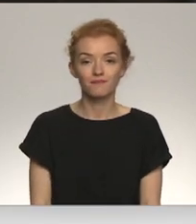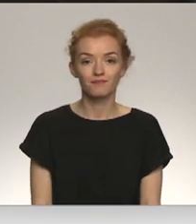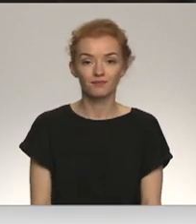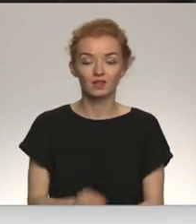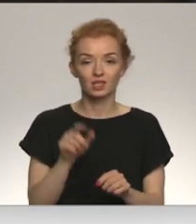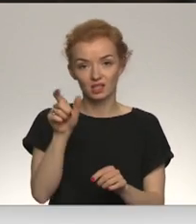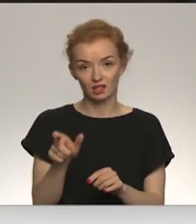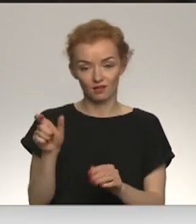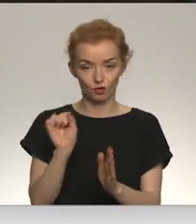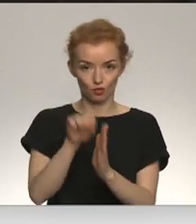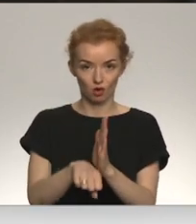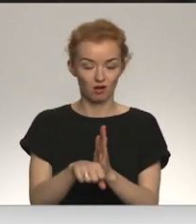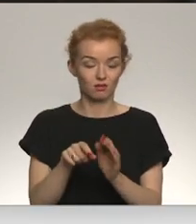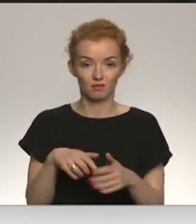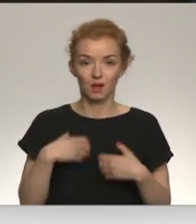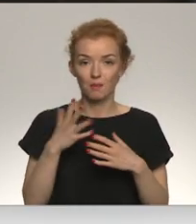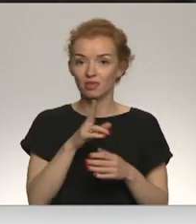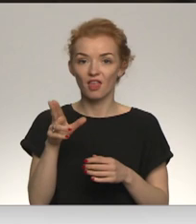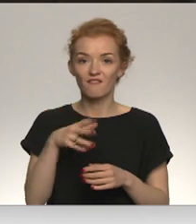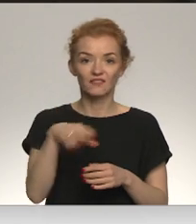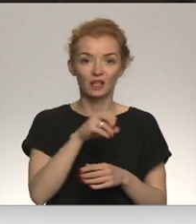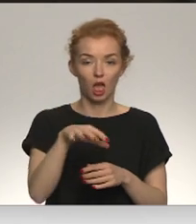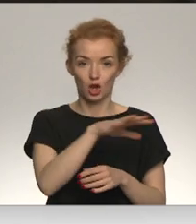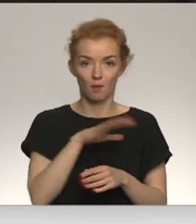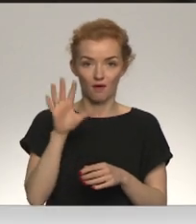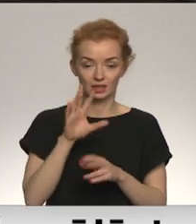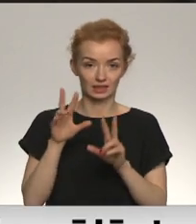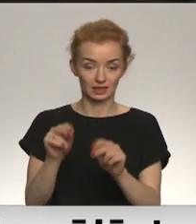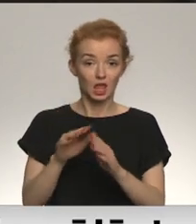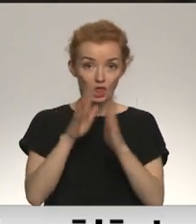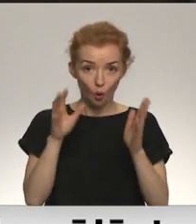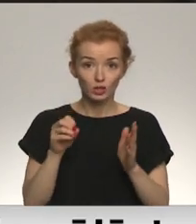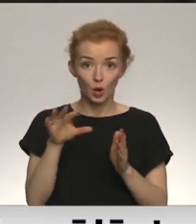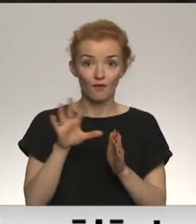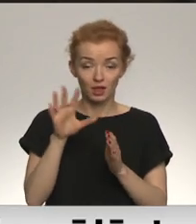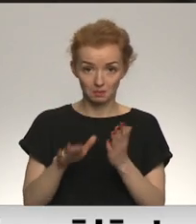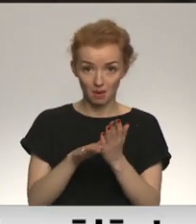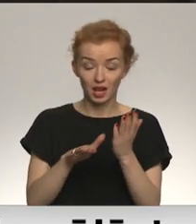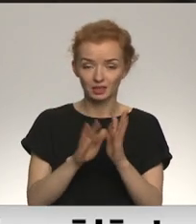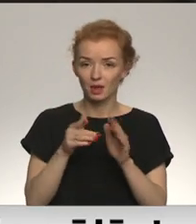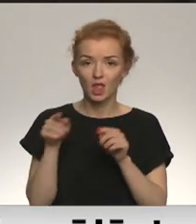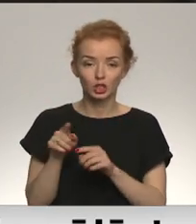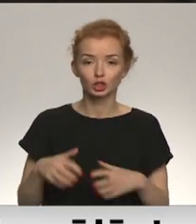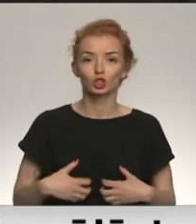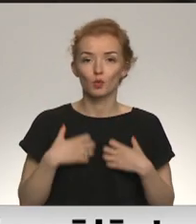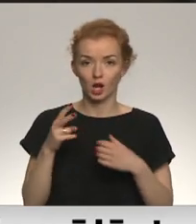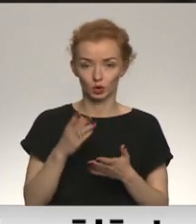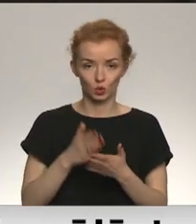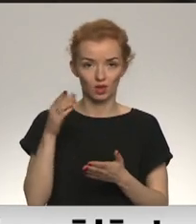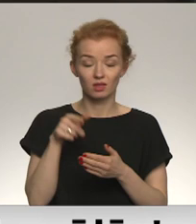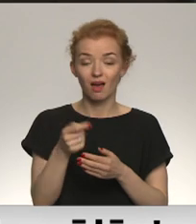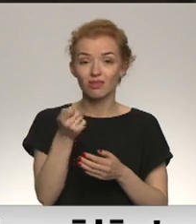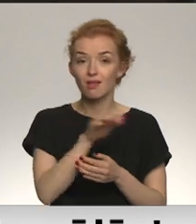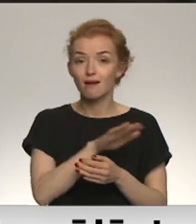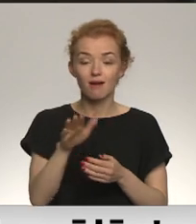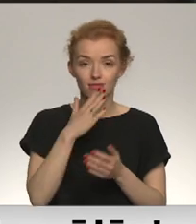Tas ir genocīds, bet Eiropā ne visas valstis tam tic. Lai gan daudzus palīdz, tās ir šausmas, kas tur notiek. Tā nav bijis nevienā